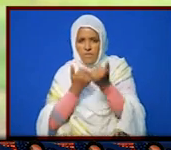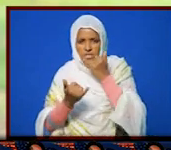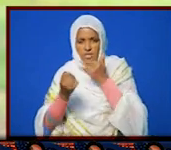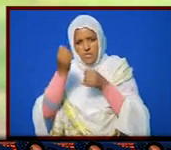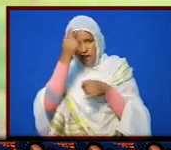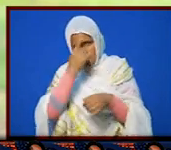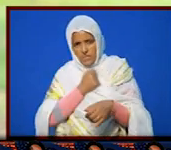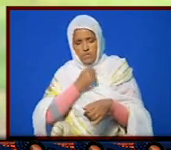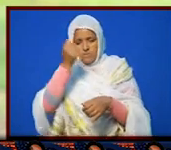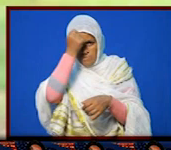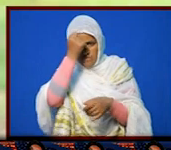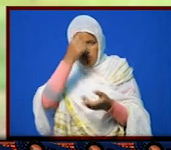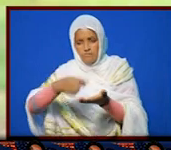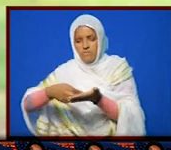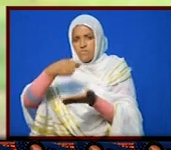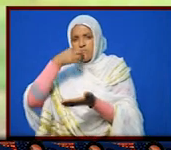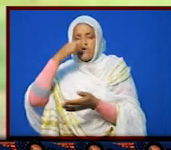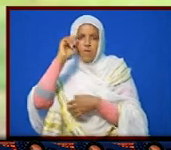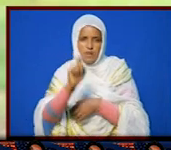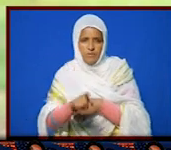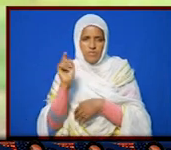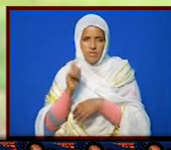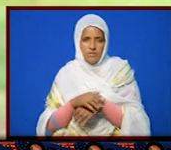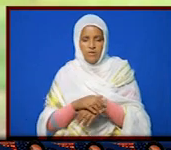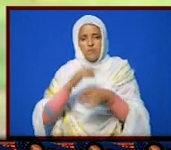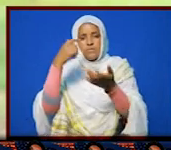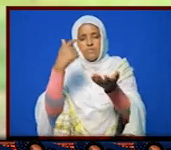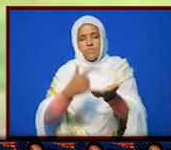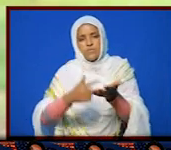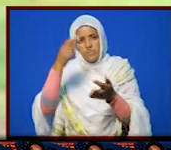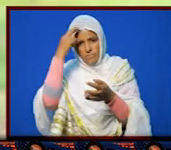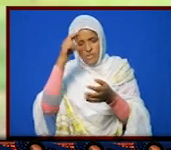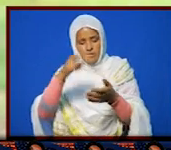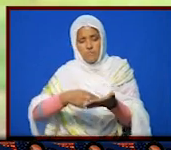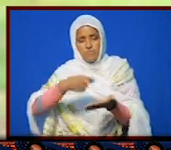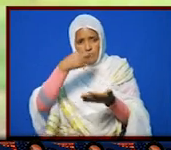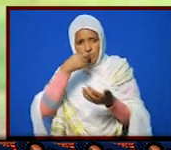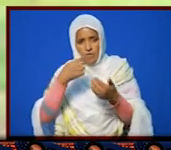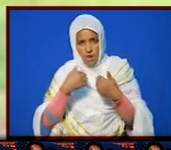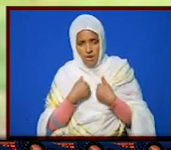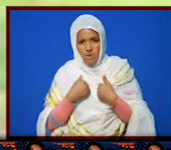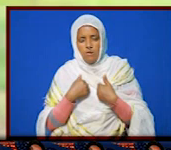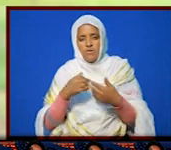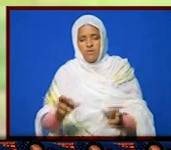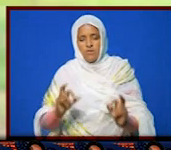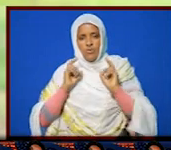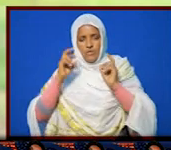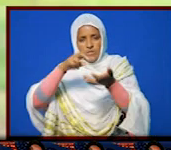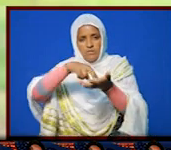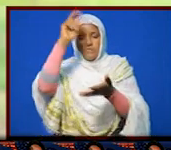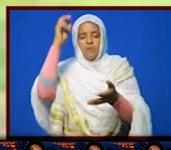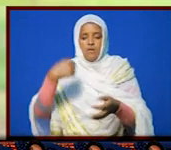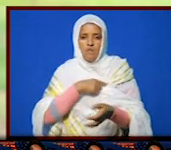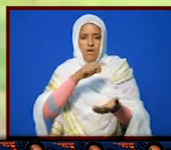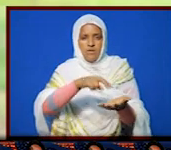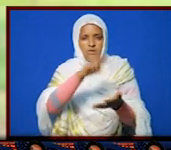ስራችን በደላችን አምነን ተጸጽተን ወደ ርሱ ቀርበን ስጋውን ደሙን መቀበል ብቻ ነው ይሄ ነው። ስለዚህ ስጋውን ደሙን ከተቀበልን